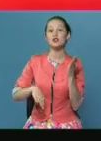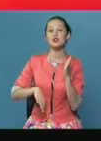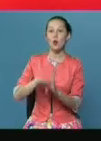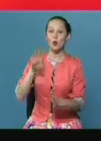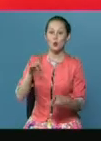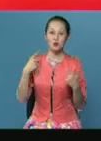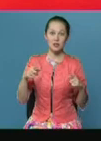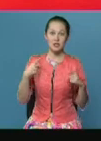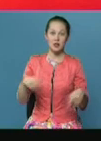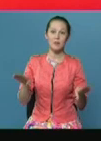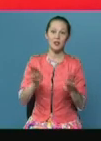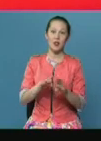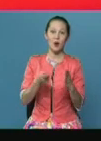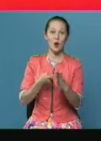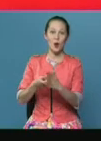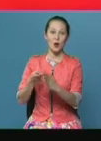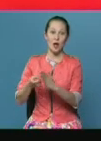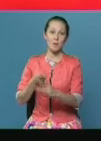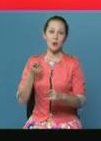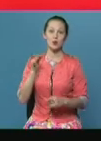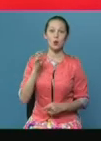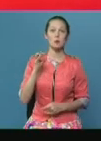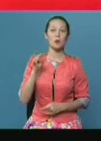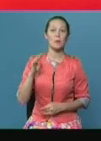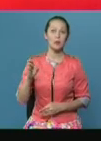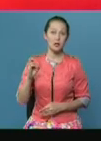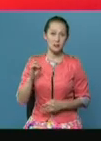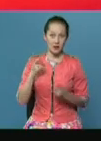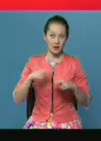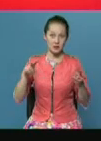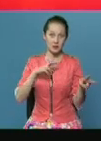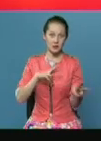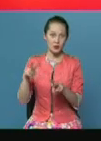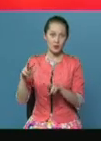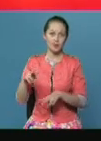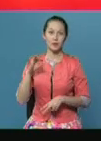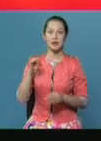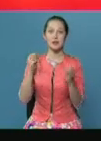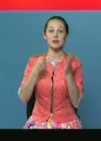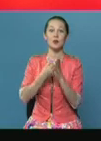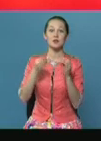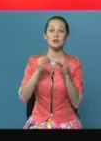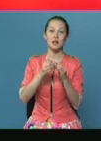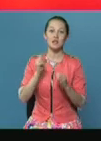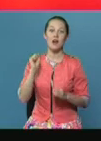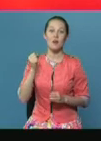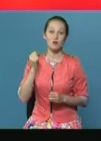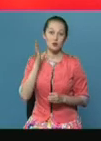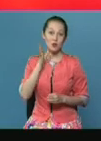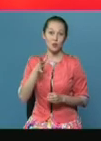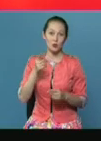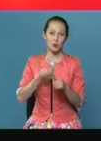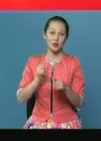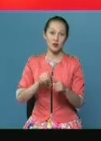совершенным? Такой опрос проводит Рособорнадзор. Сбор предложений и пожеланий продлится до 10 августа. Что думают о ЕГЭ в наших школах и